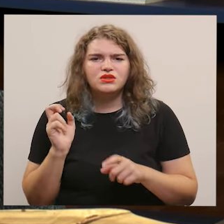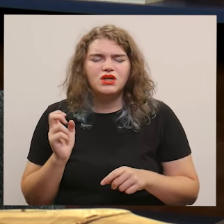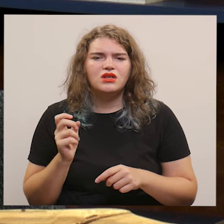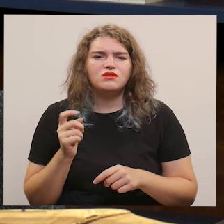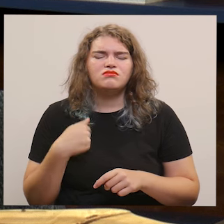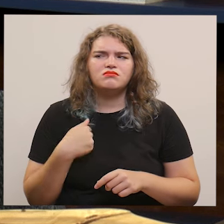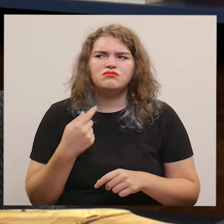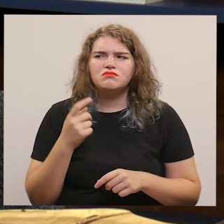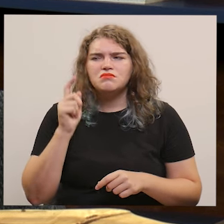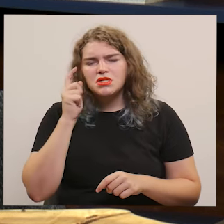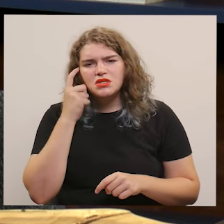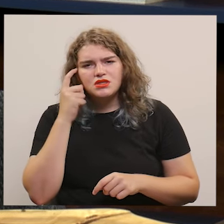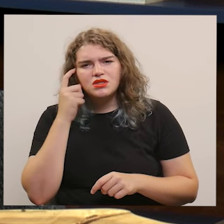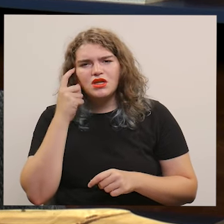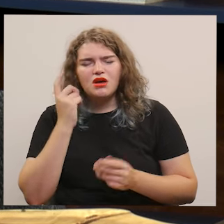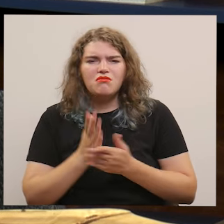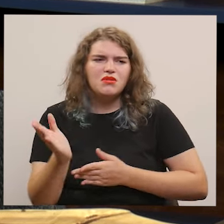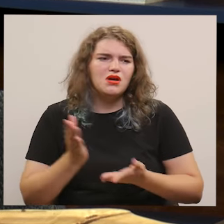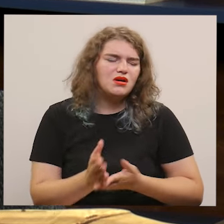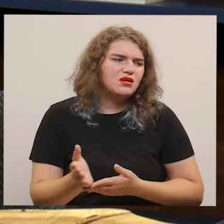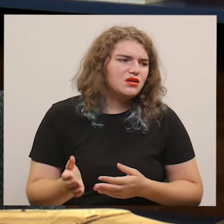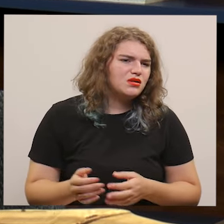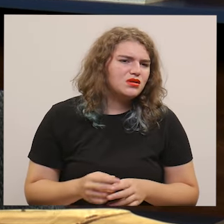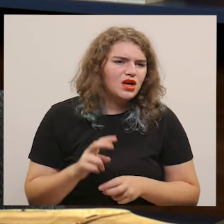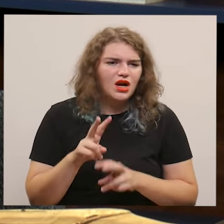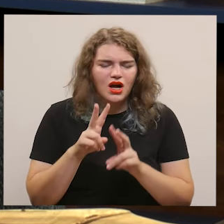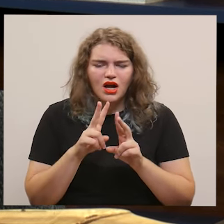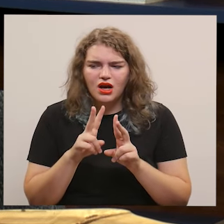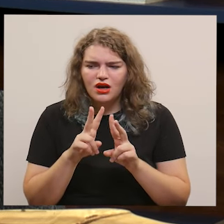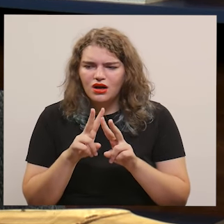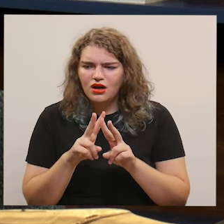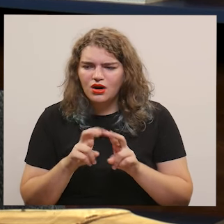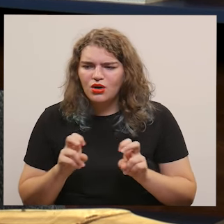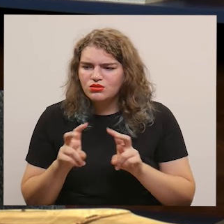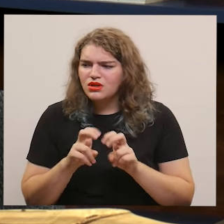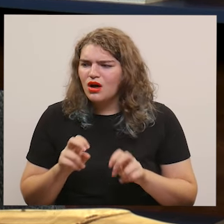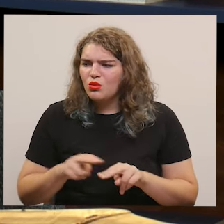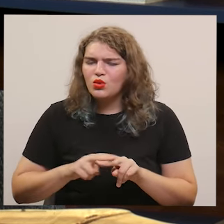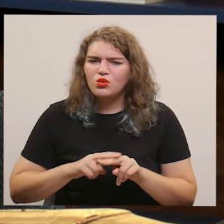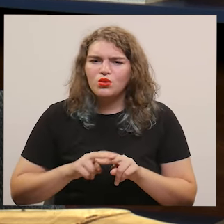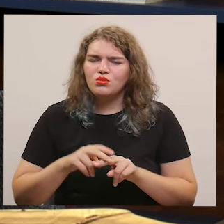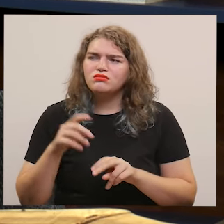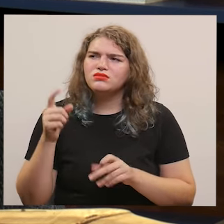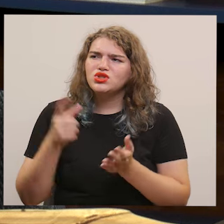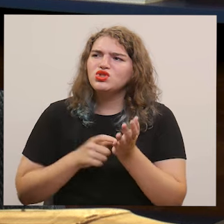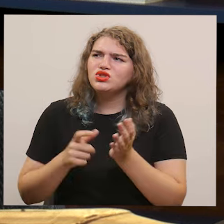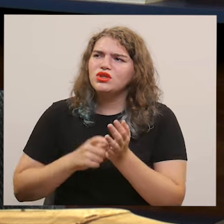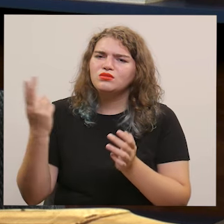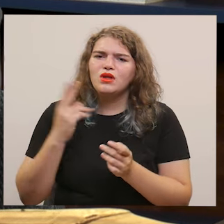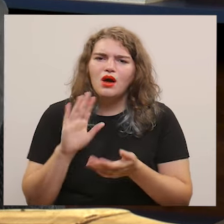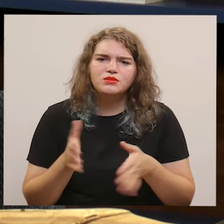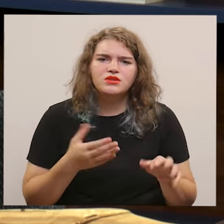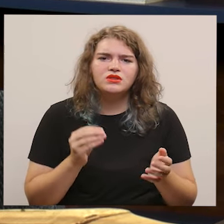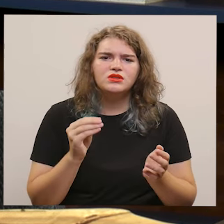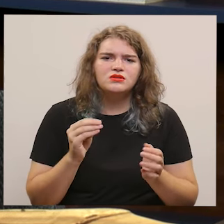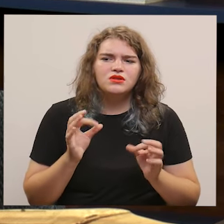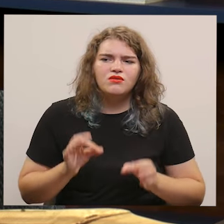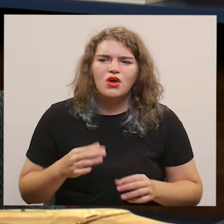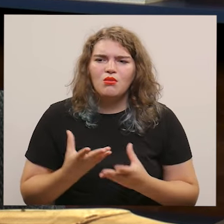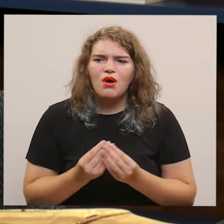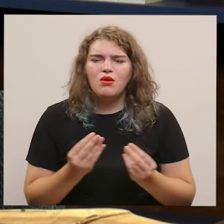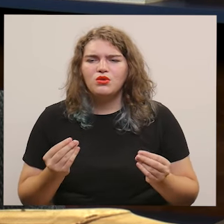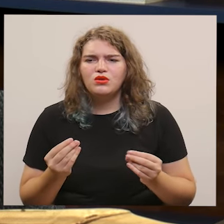Și atunci stăteam și mă gândeam mereu și căutam cumva să-L curtez pe Dumnezeu. Am început să fiu mult mai atentă